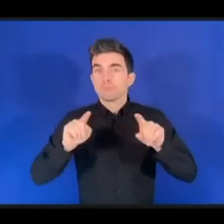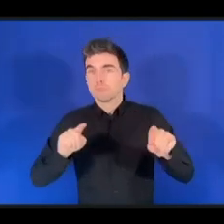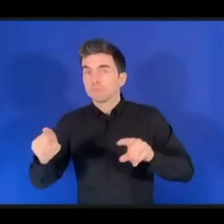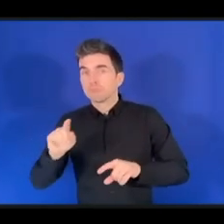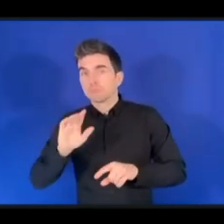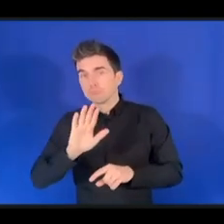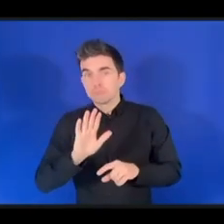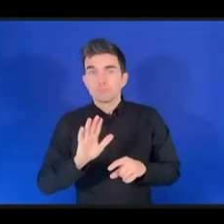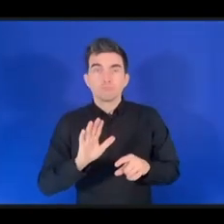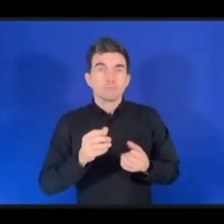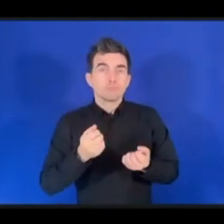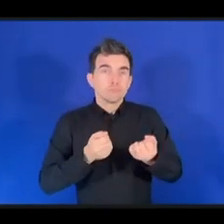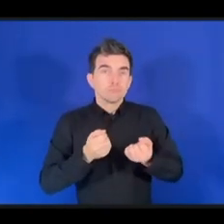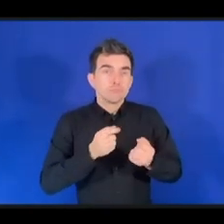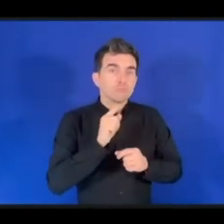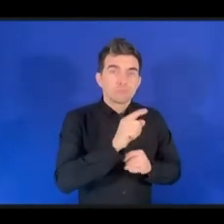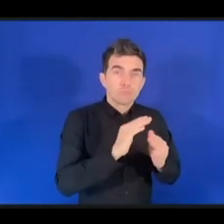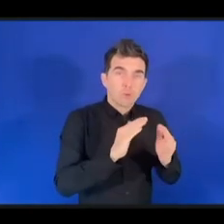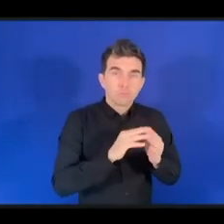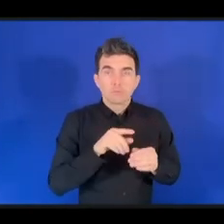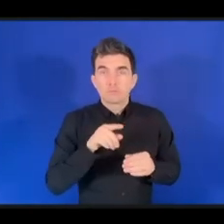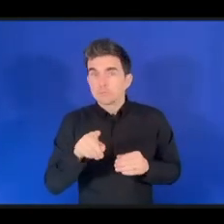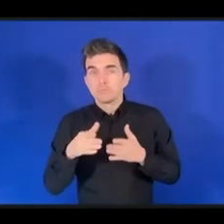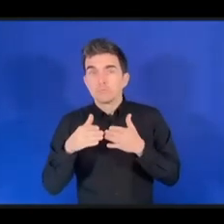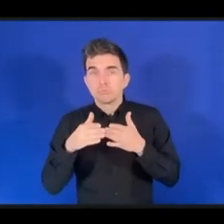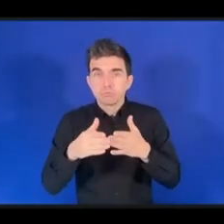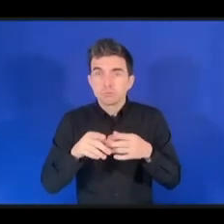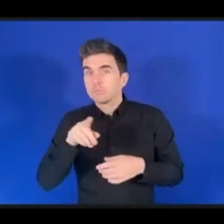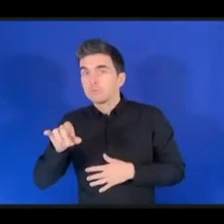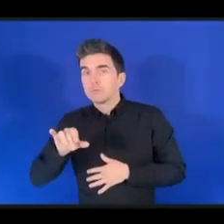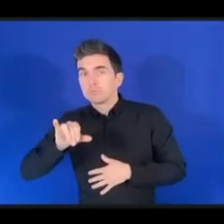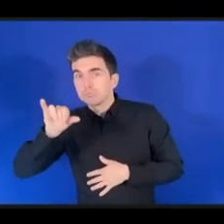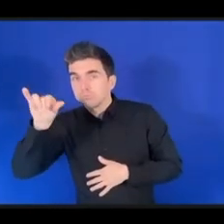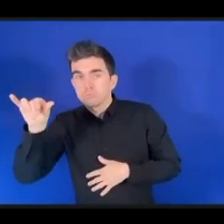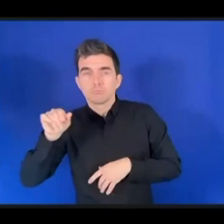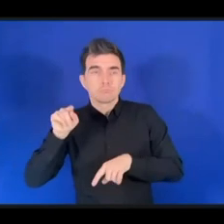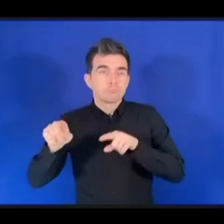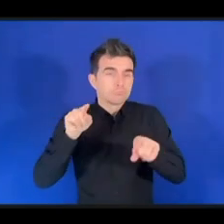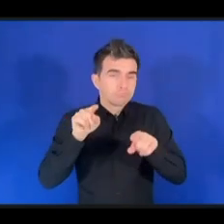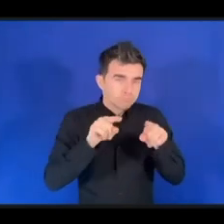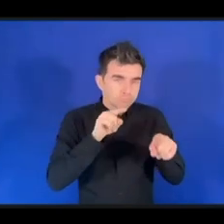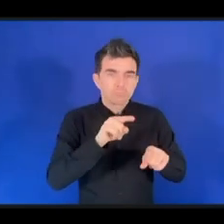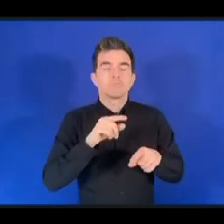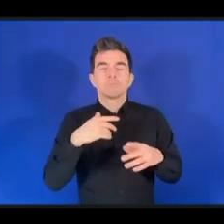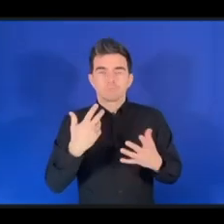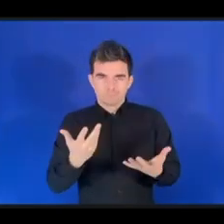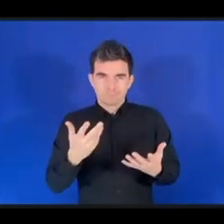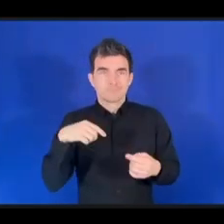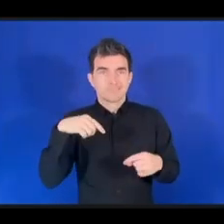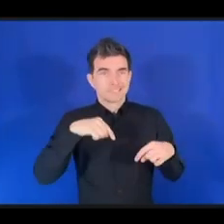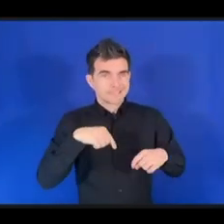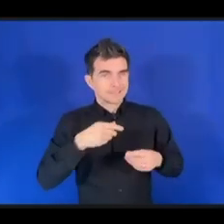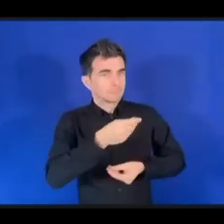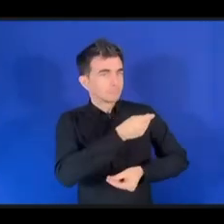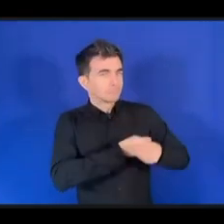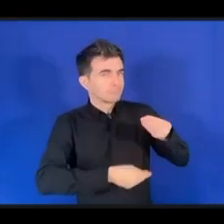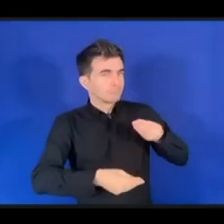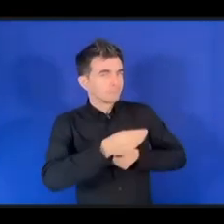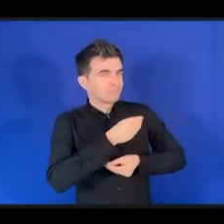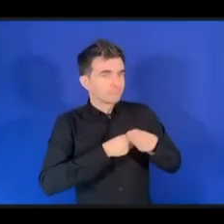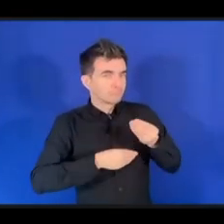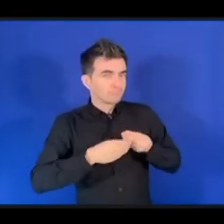ces échanges de Kyoto vous stimuleront même si vous rentrez chez